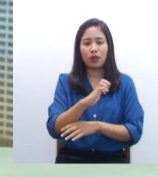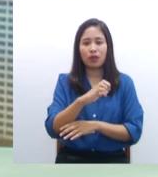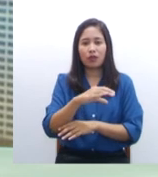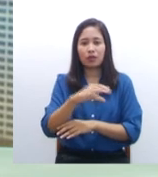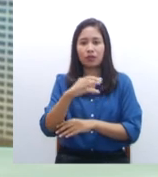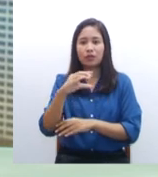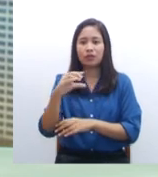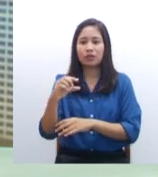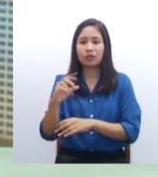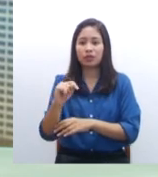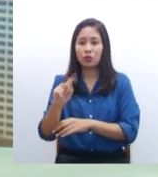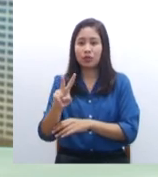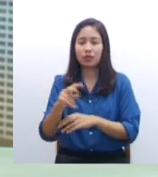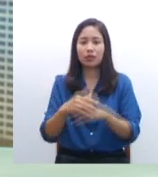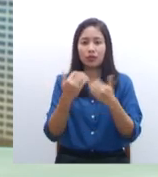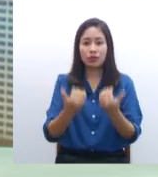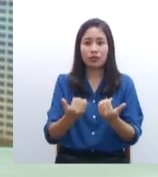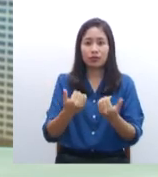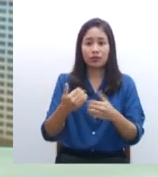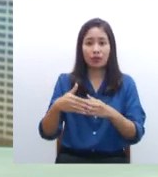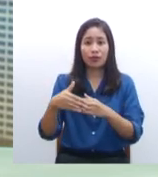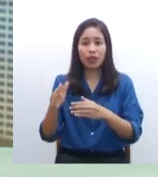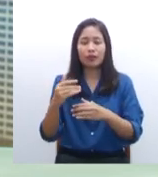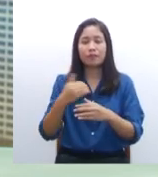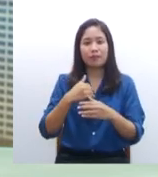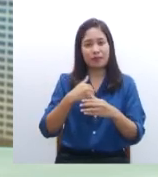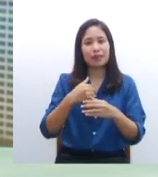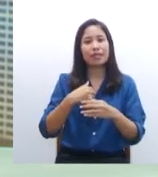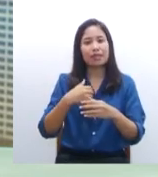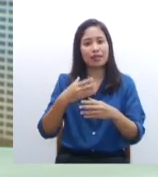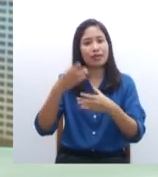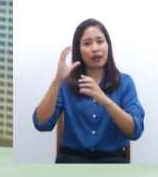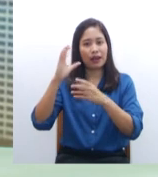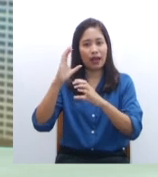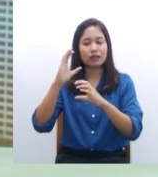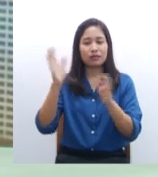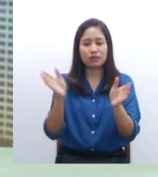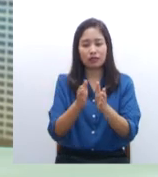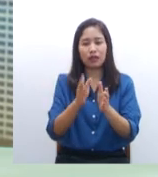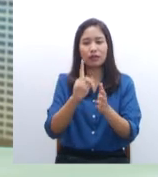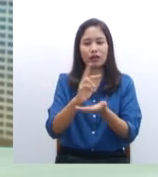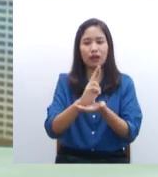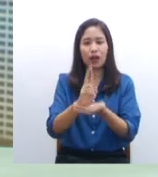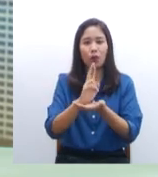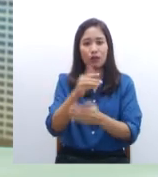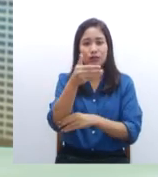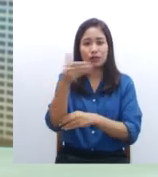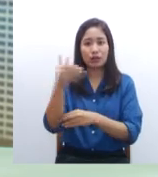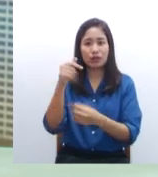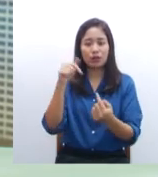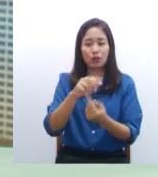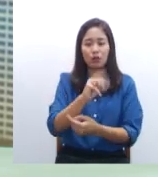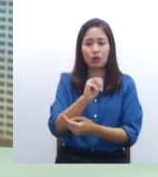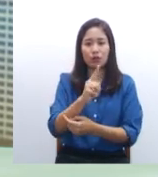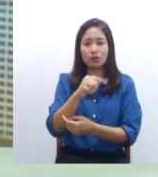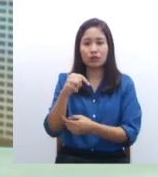www.obektv.tv ค่ะก่อนจากกันในวันนี้นะคะเรามีภาพยนตร์สั้นเป็นรางวัลระดับชาตินะคะในระดับชั้นมัธยมศึกษาปีที่1